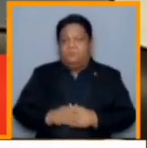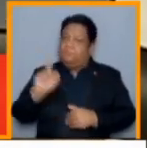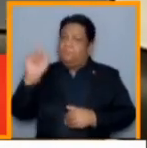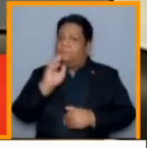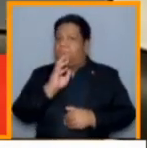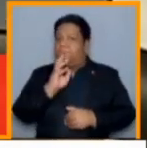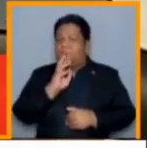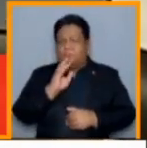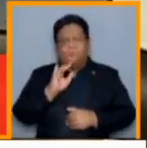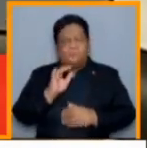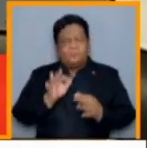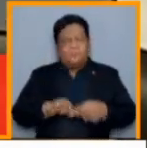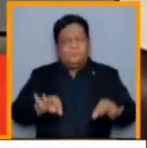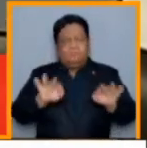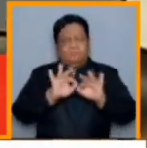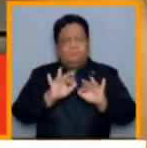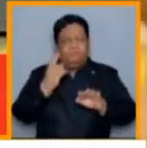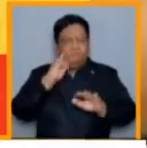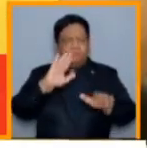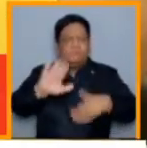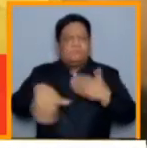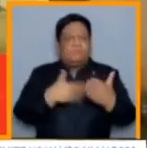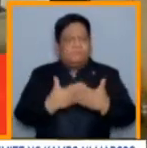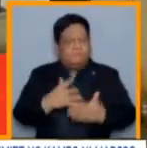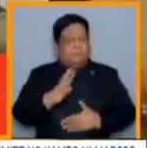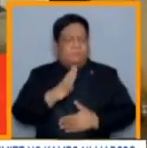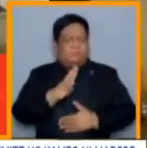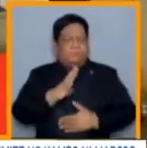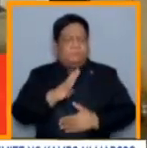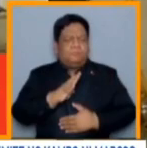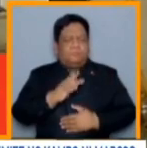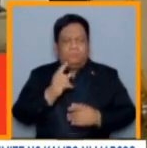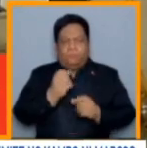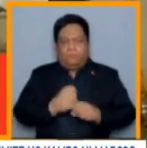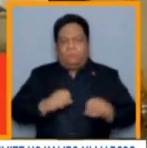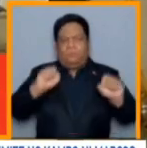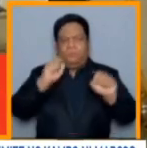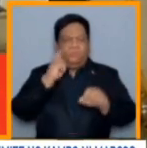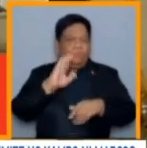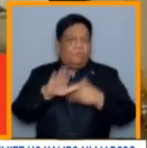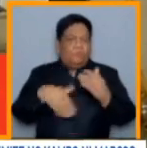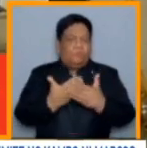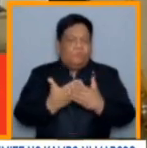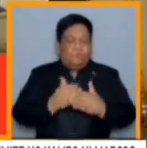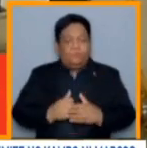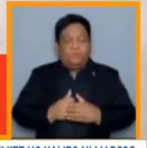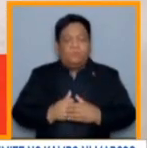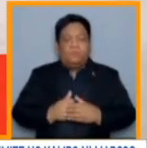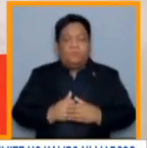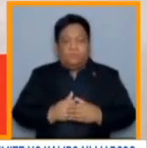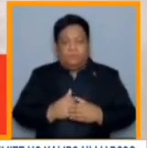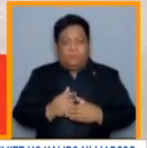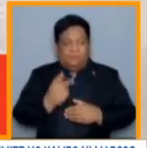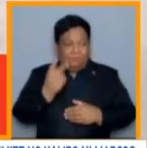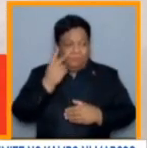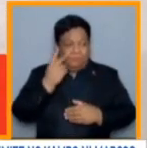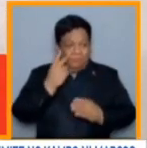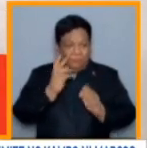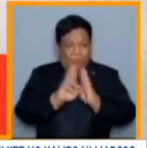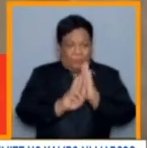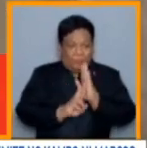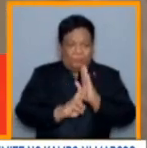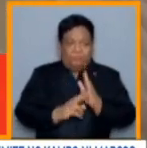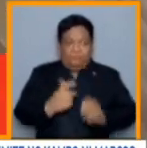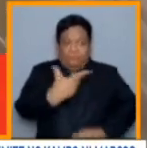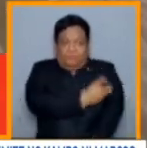ginagawa nila. Para safe tayo lahat, gawa ng yung pinapatupad niyang policy, no ride, no vaccine. Nagsimula ang mobile